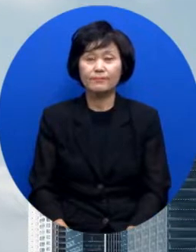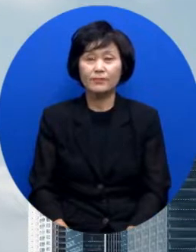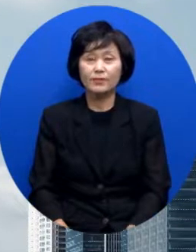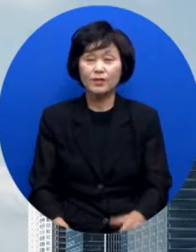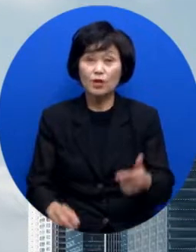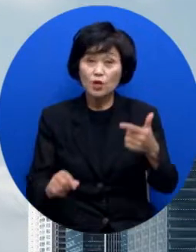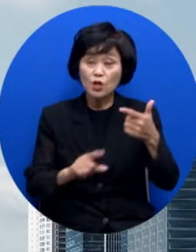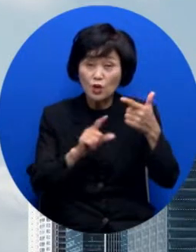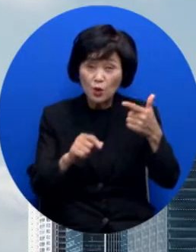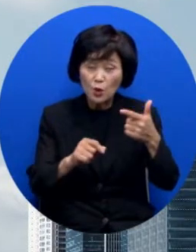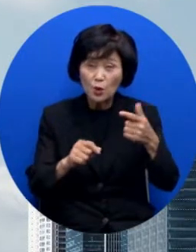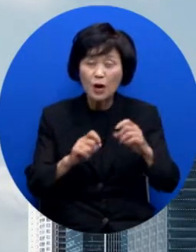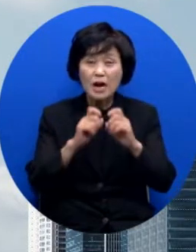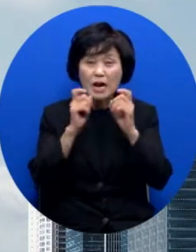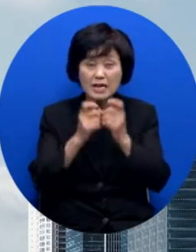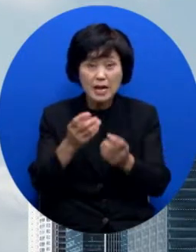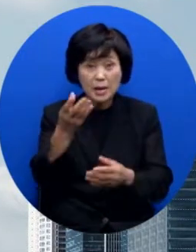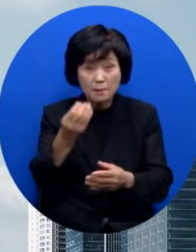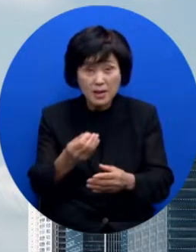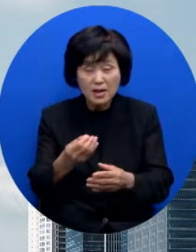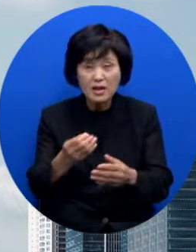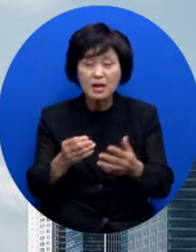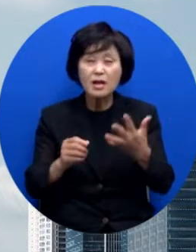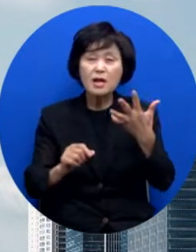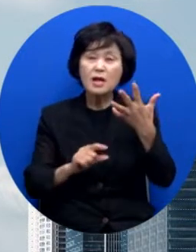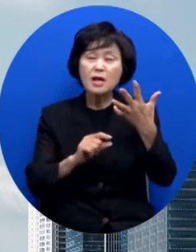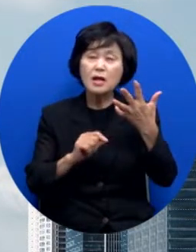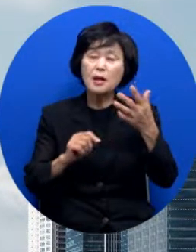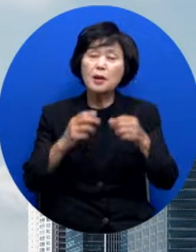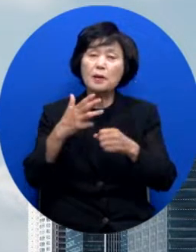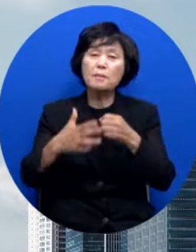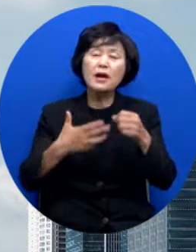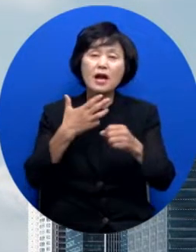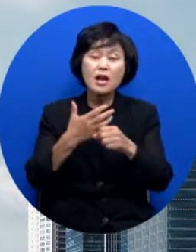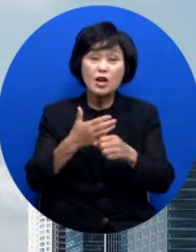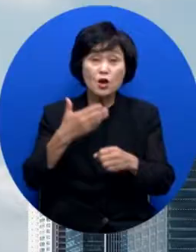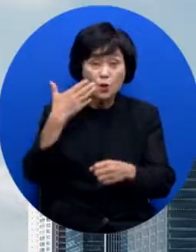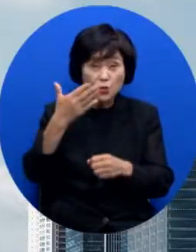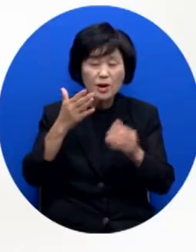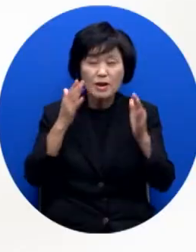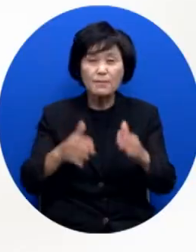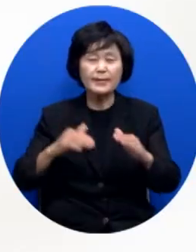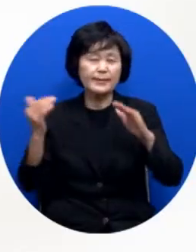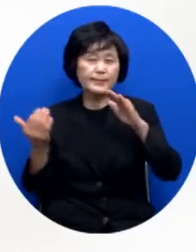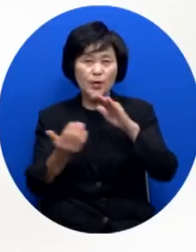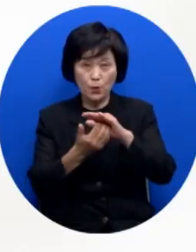6월 가계대출 금리가 8년 9개월 만에 최고치를 기록했습니다.